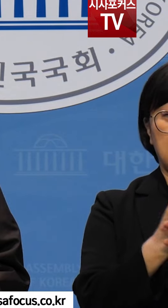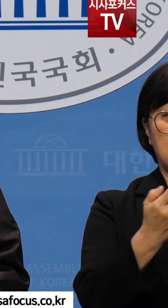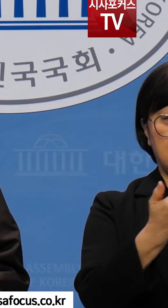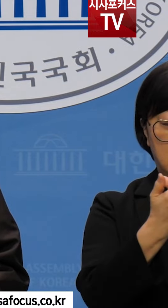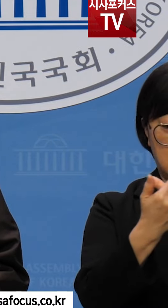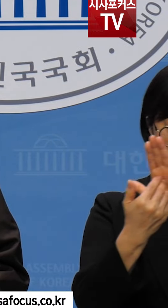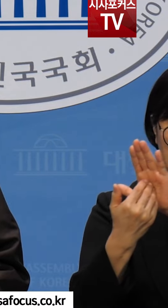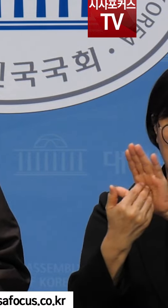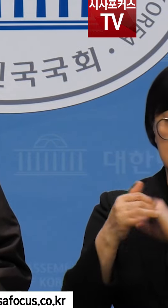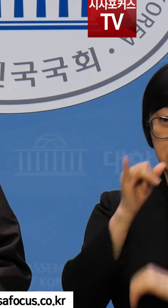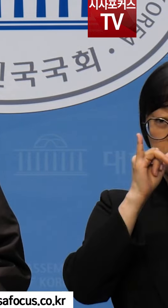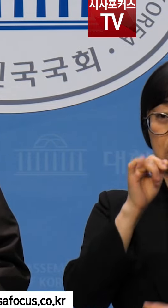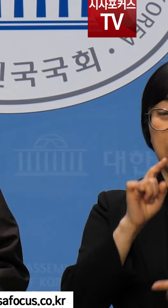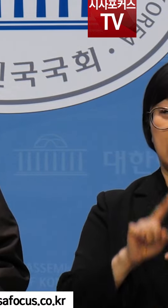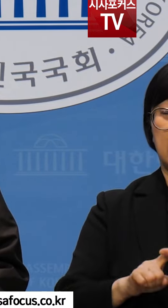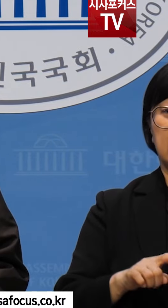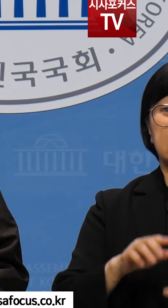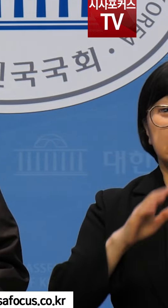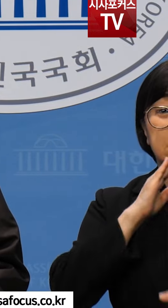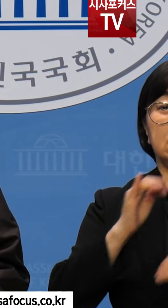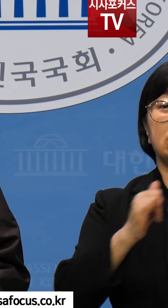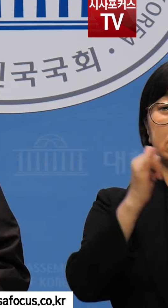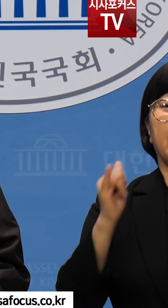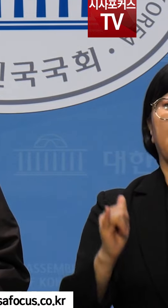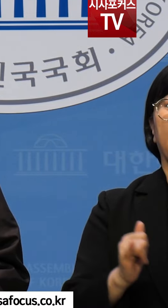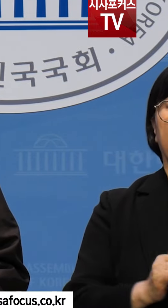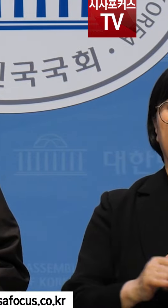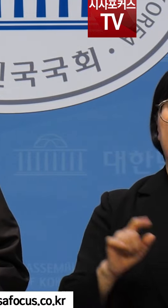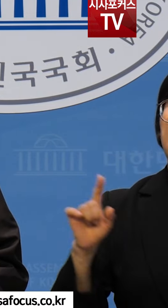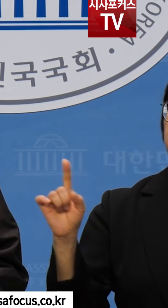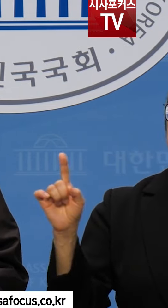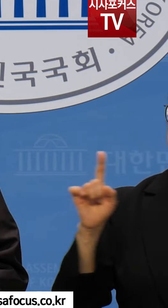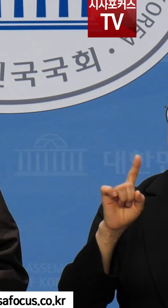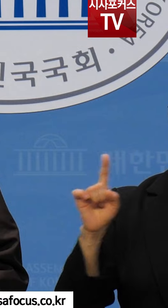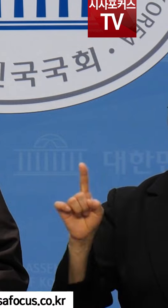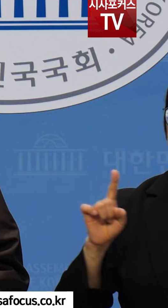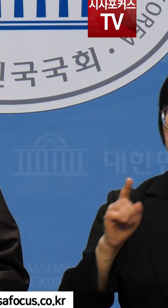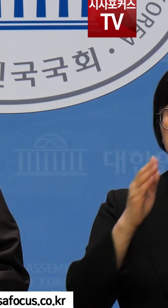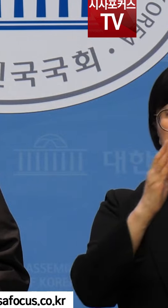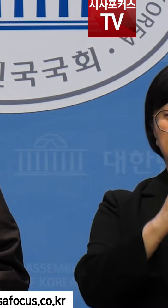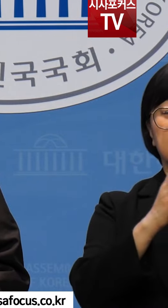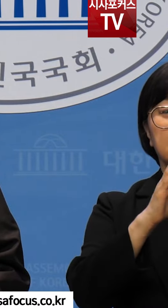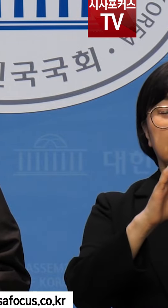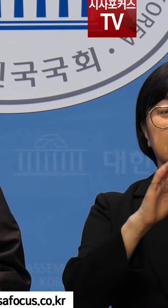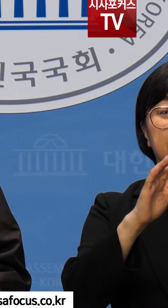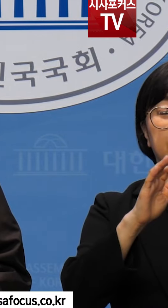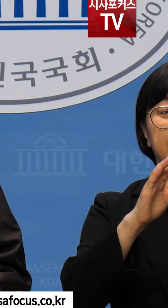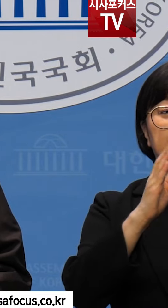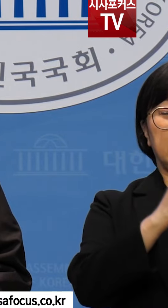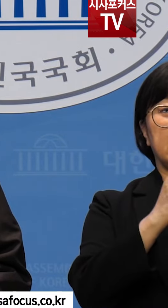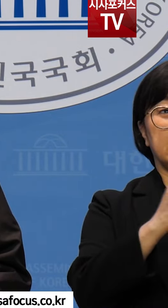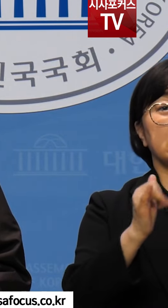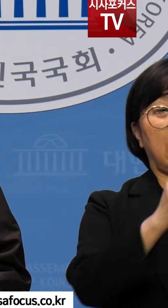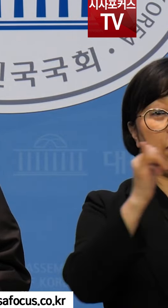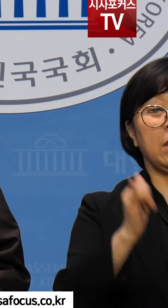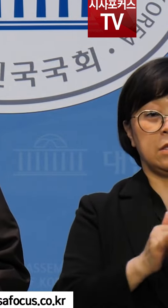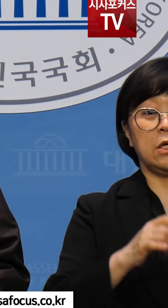가로막고 있다는 것은 과연 우리 사회가 무엇이 중심인 사회인가라는 것을 다시 한번 생각하게